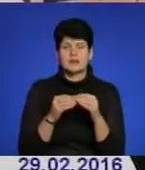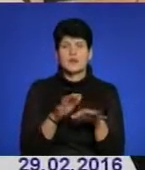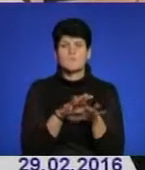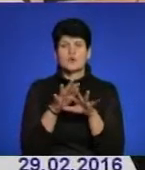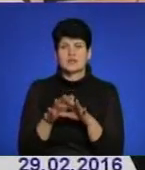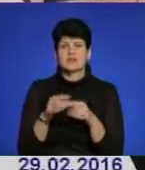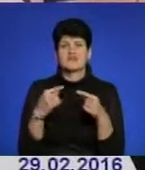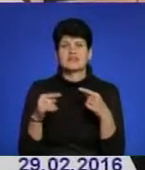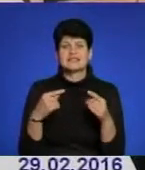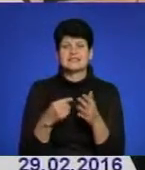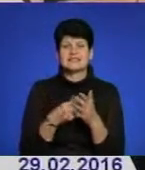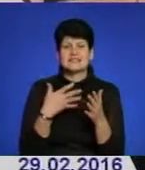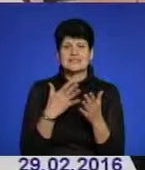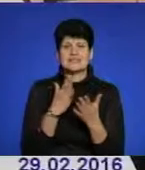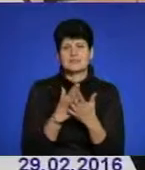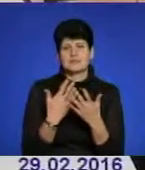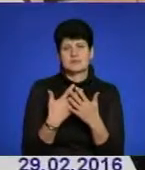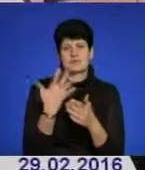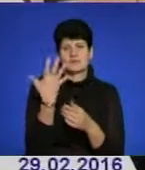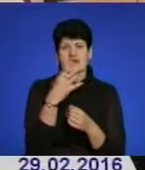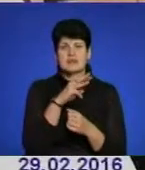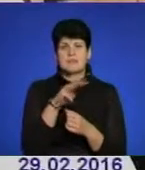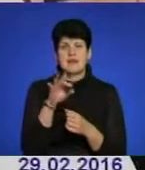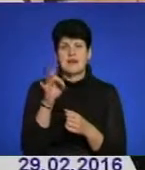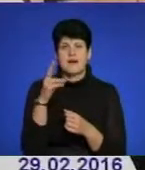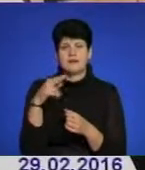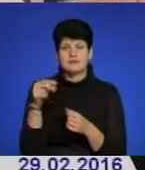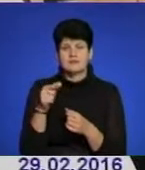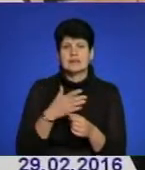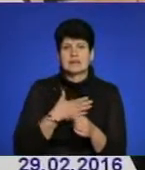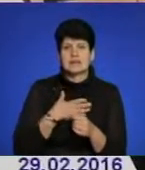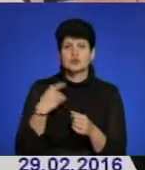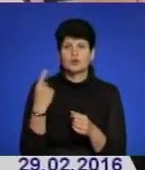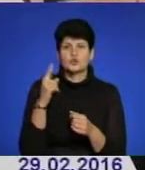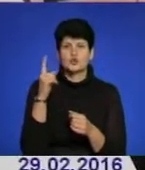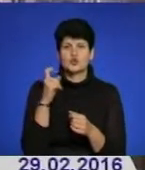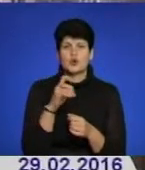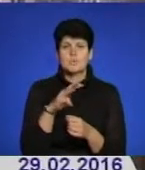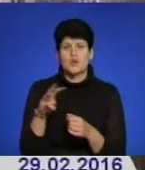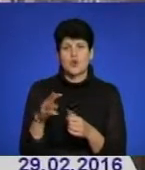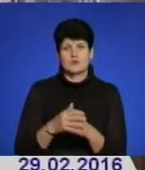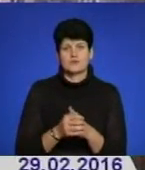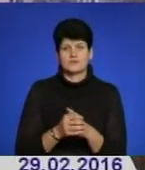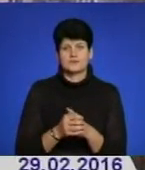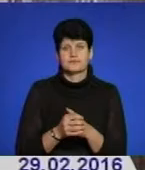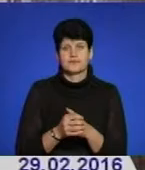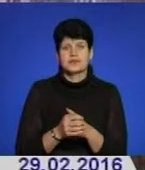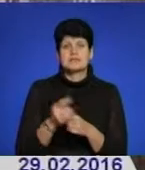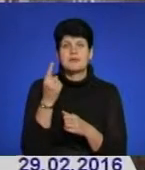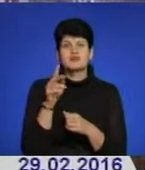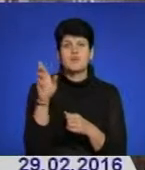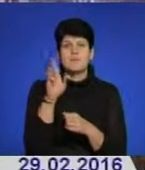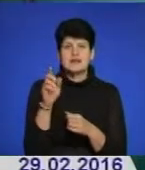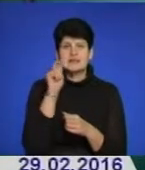різниці в ціні для населення становить близько 5 мільярдів, а для нашої області – 100 мільйонів. Відтак, з 1 березня